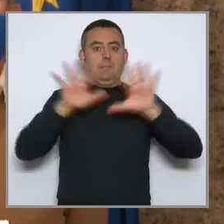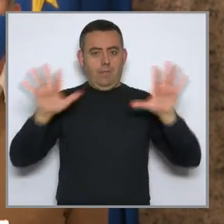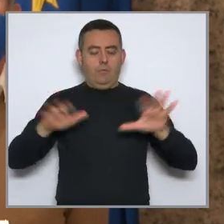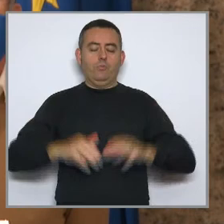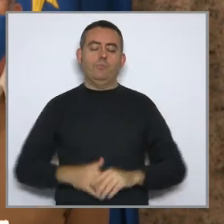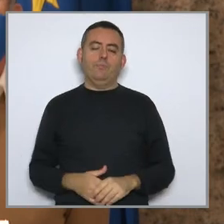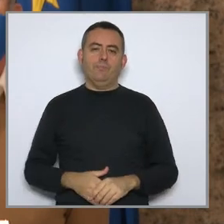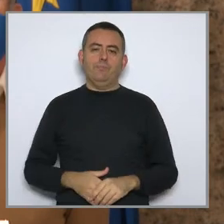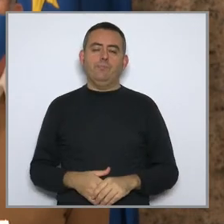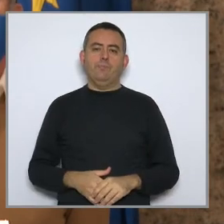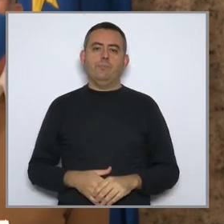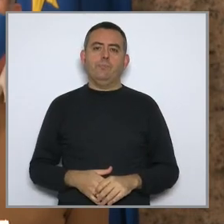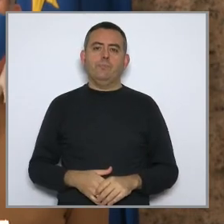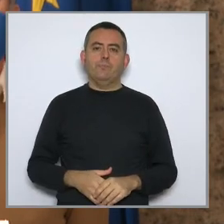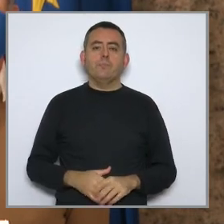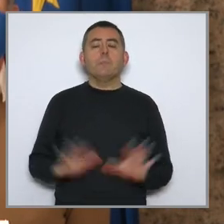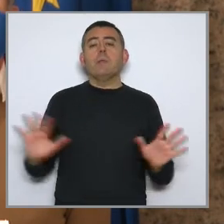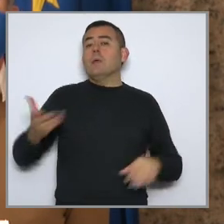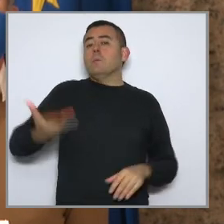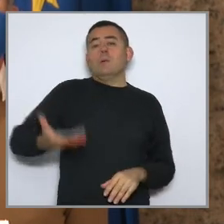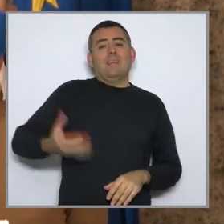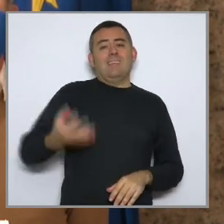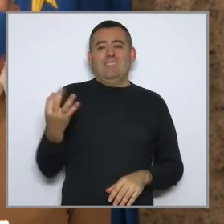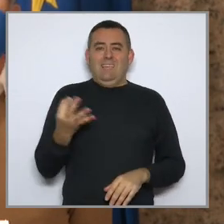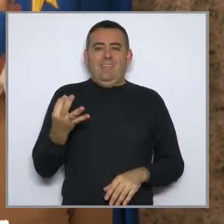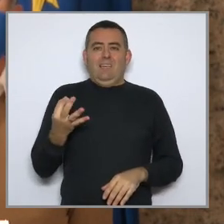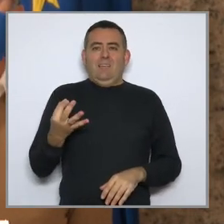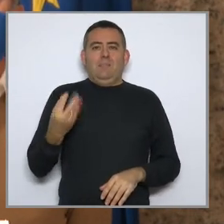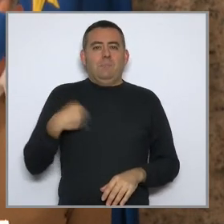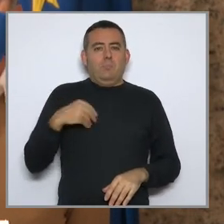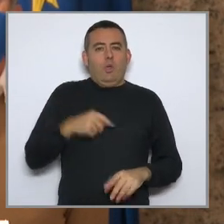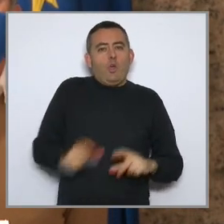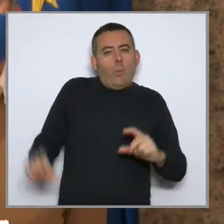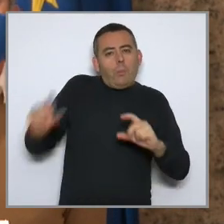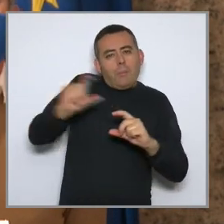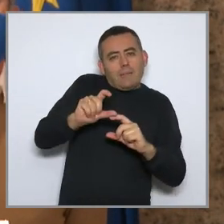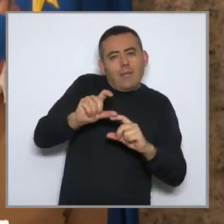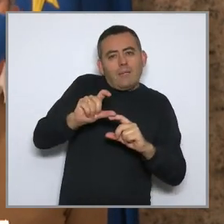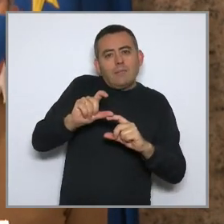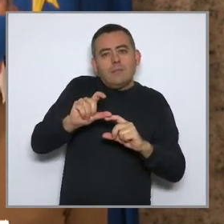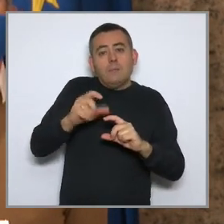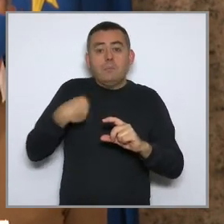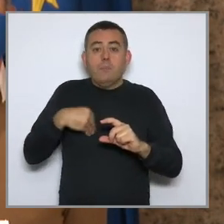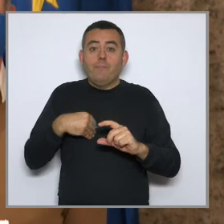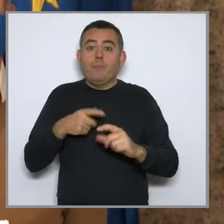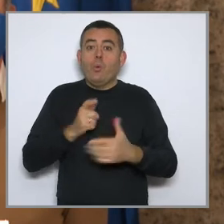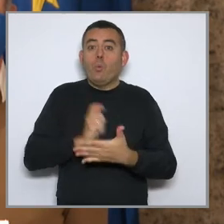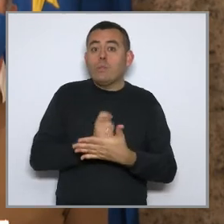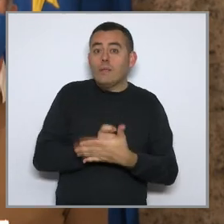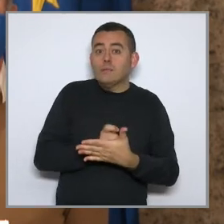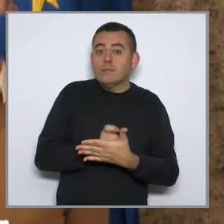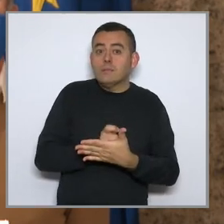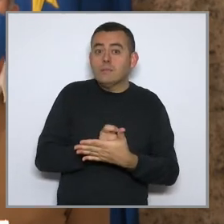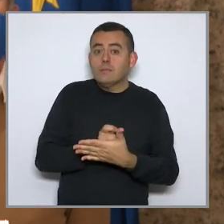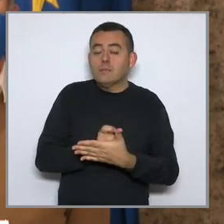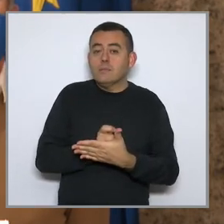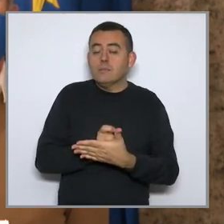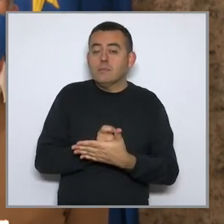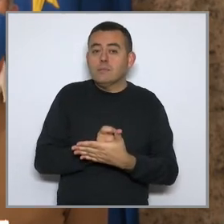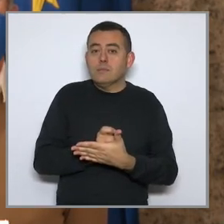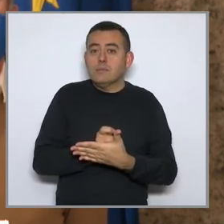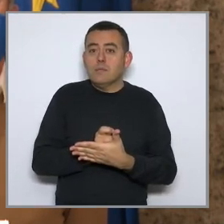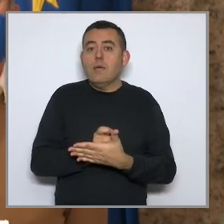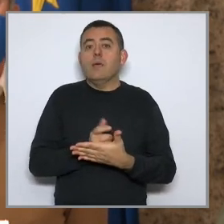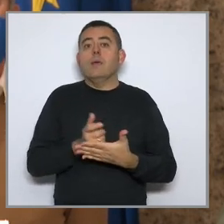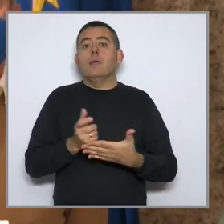que es complemente allò que són les quotes, les